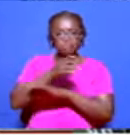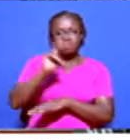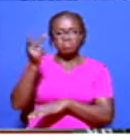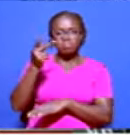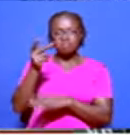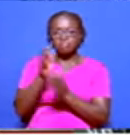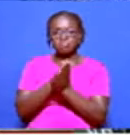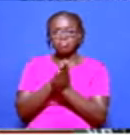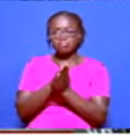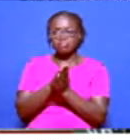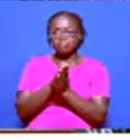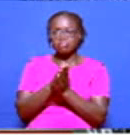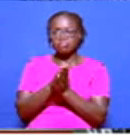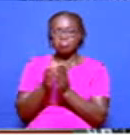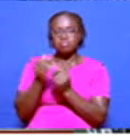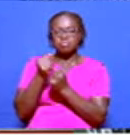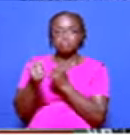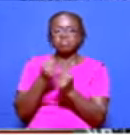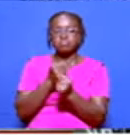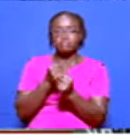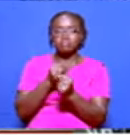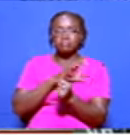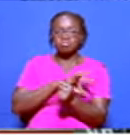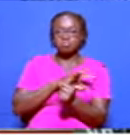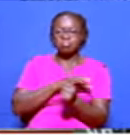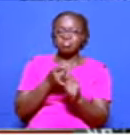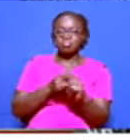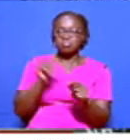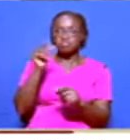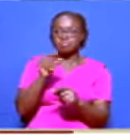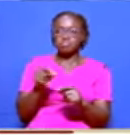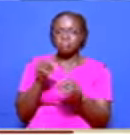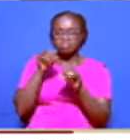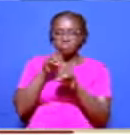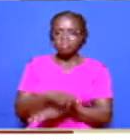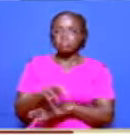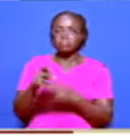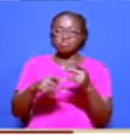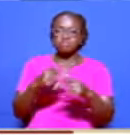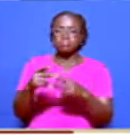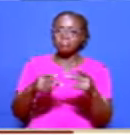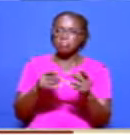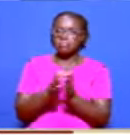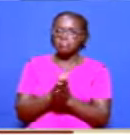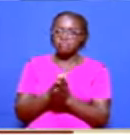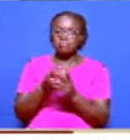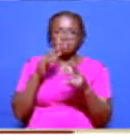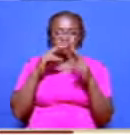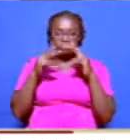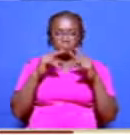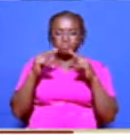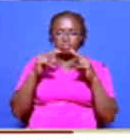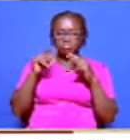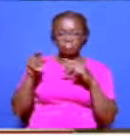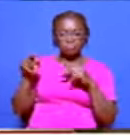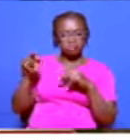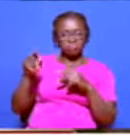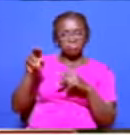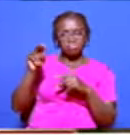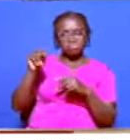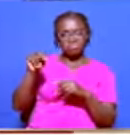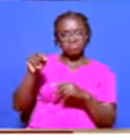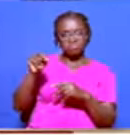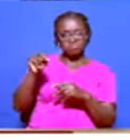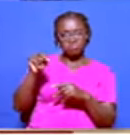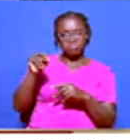and maximize the benefits from the regional integration process. Hatimaye hoteli ya Fairmont the Norfolk jijini Nairobi